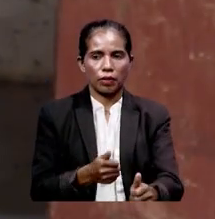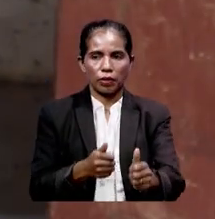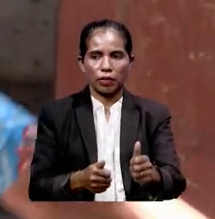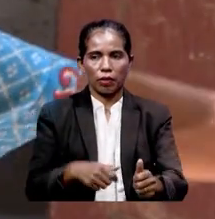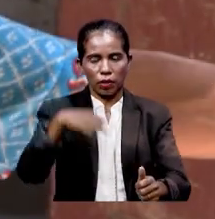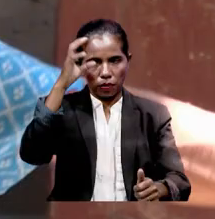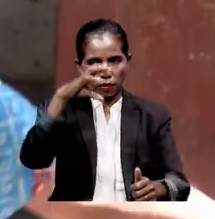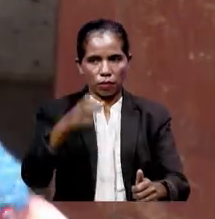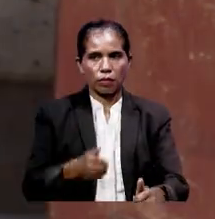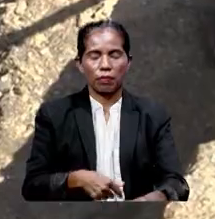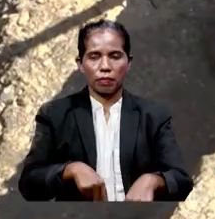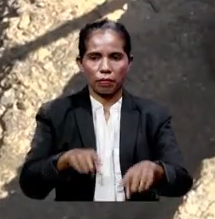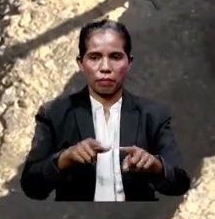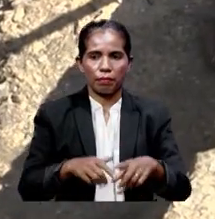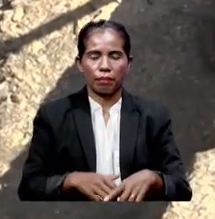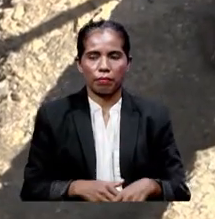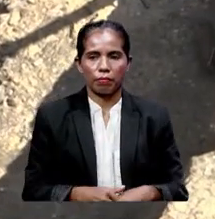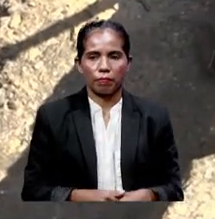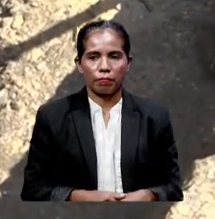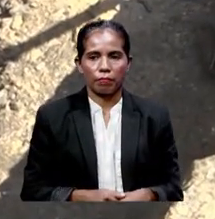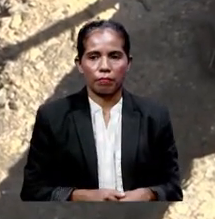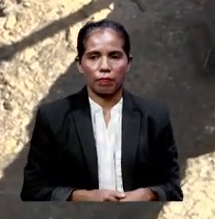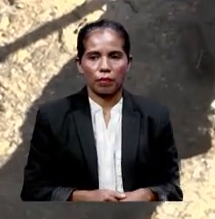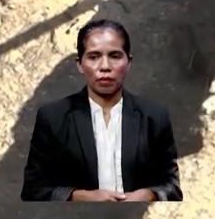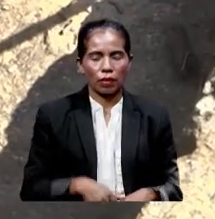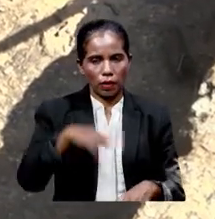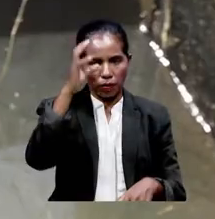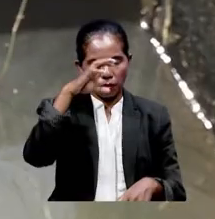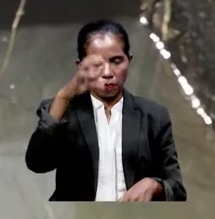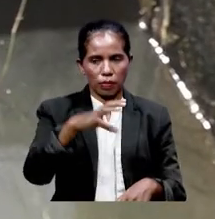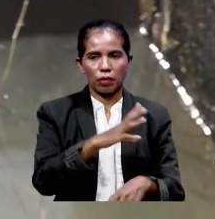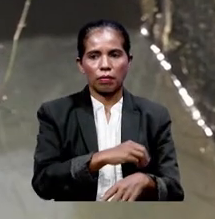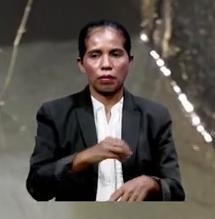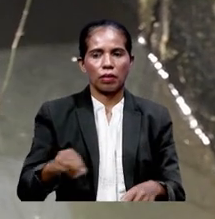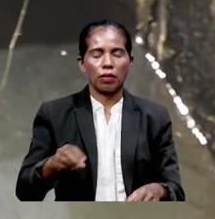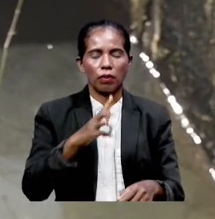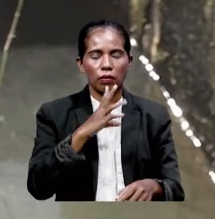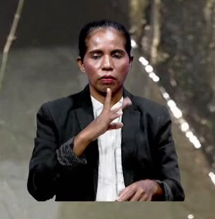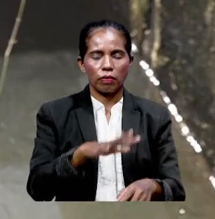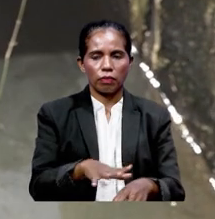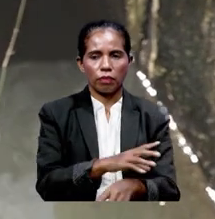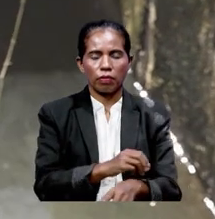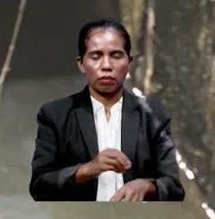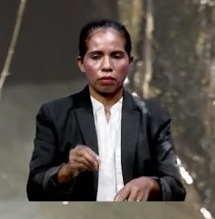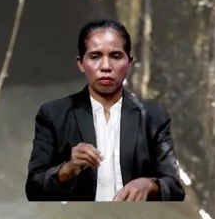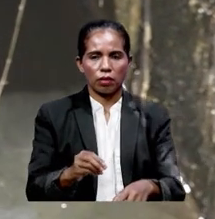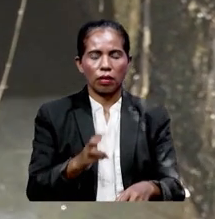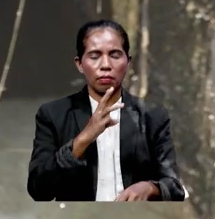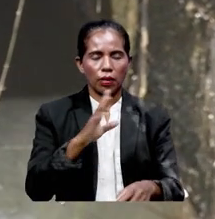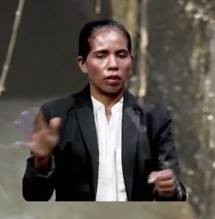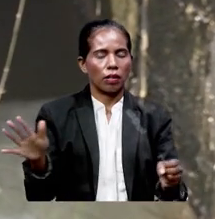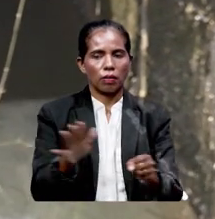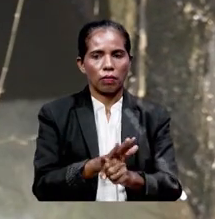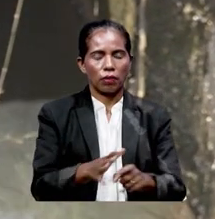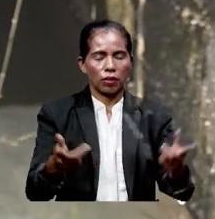udang bot mak be tuir ba mas udang bot saluran nakono bei dan be ya saluran laran ne sai fali